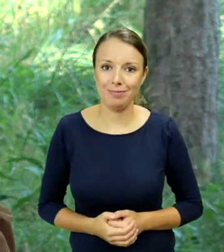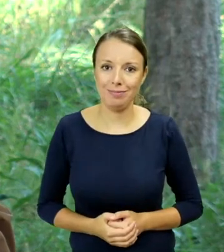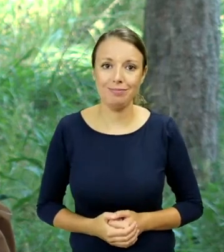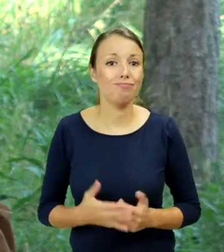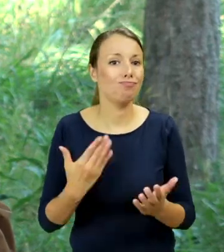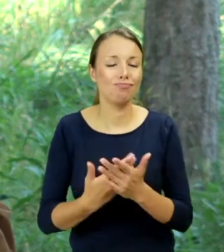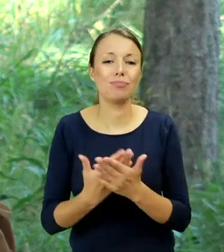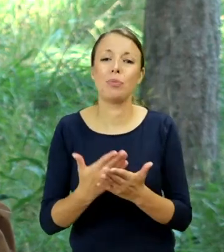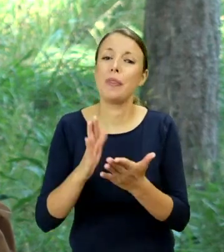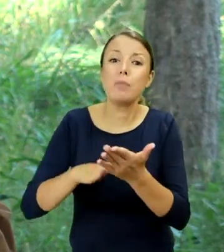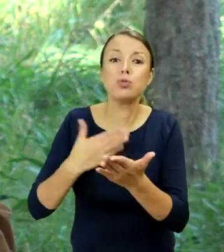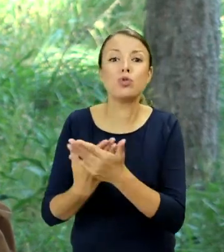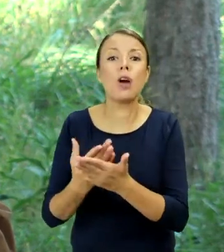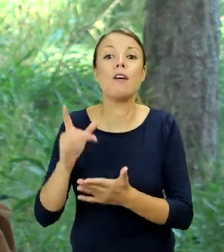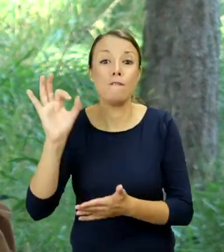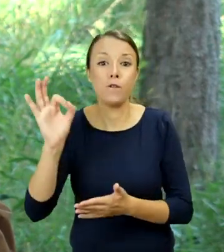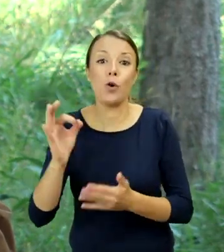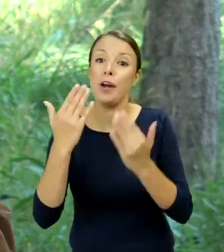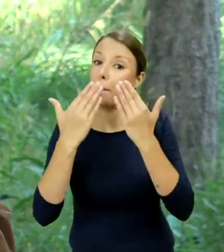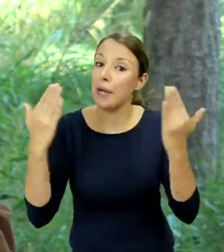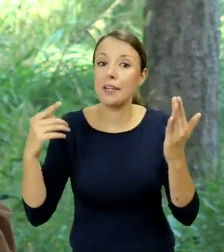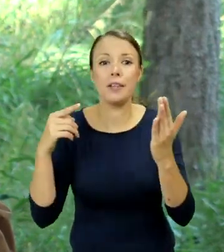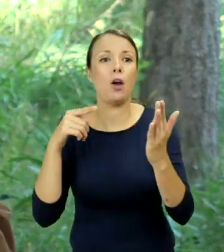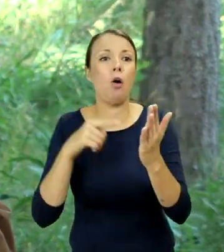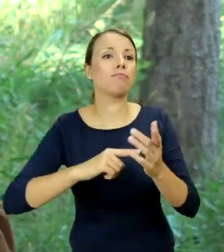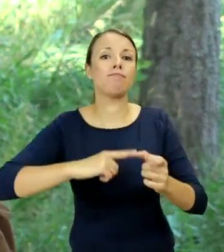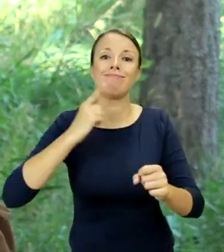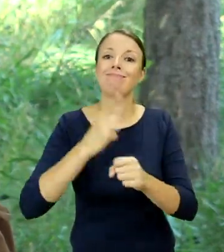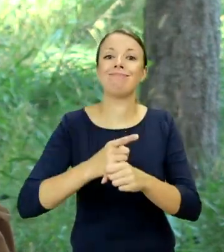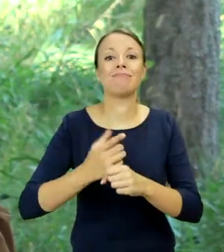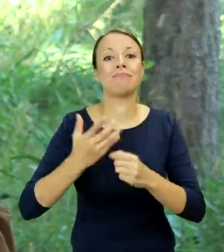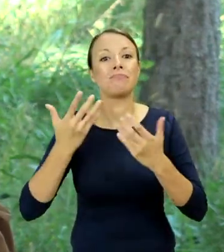imieniny postanowiła wybudować mu